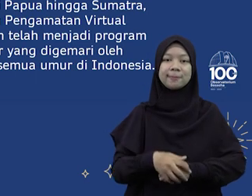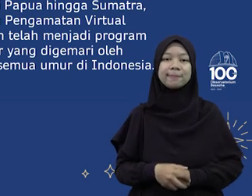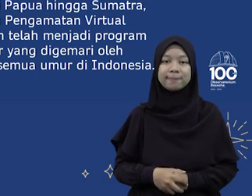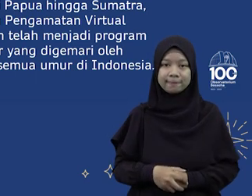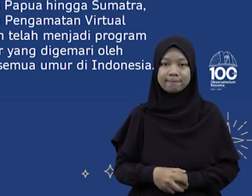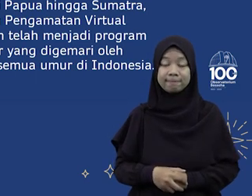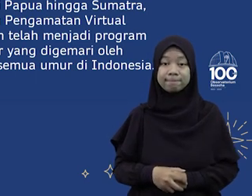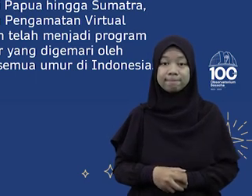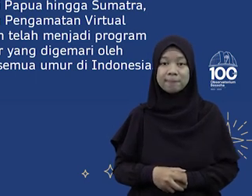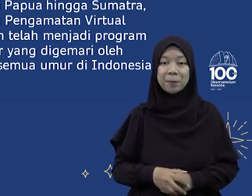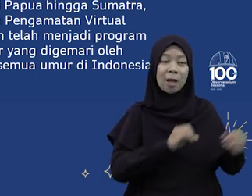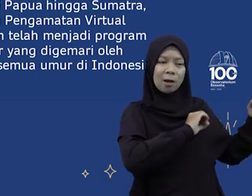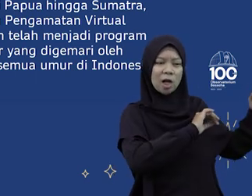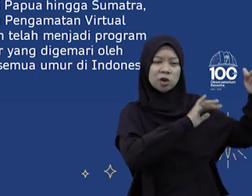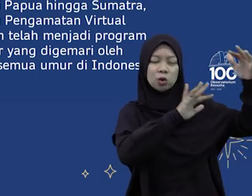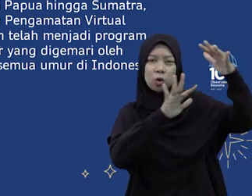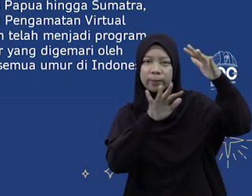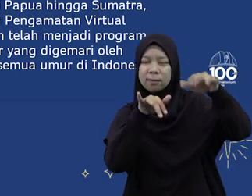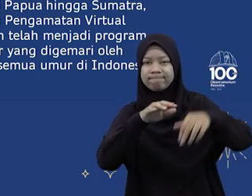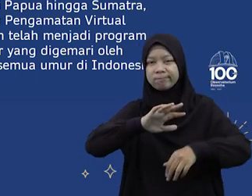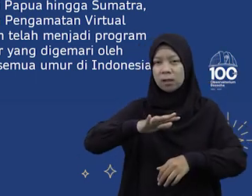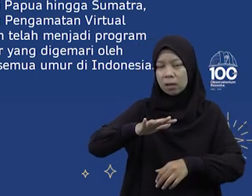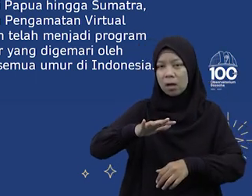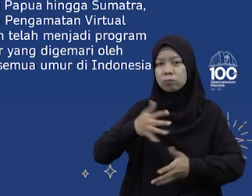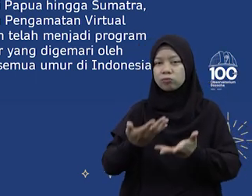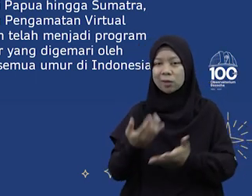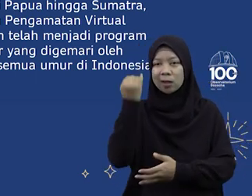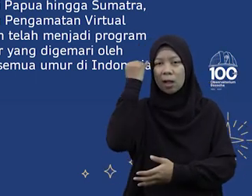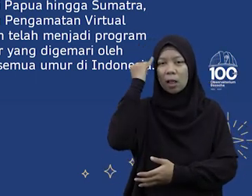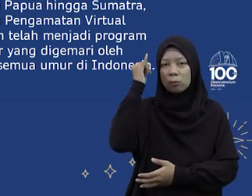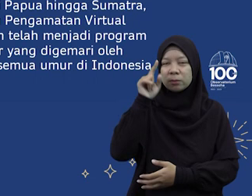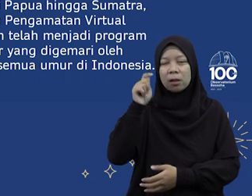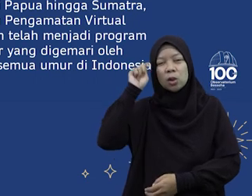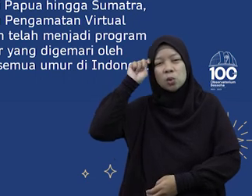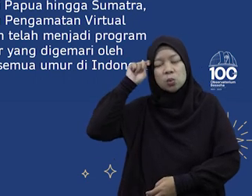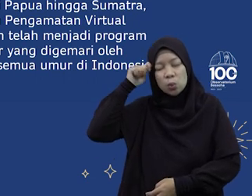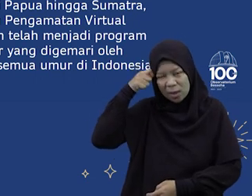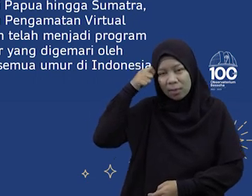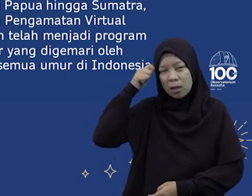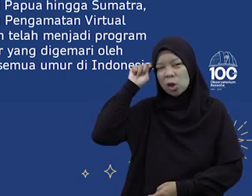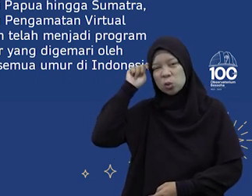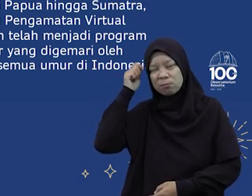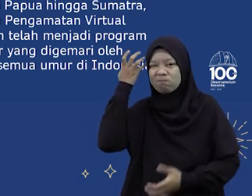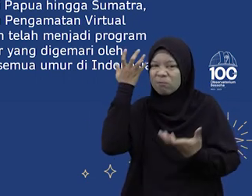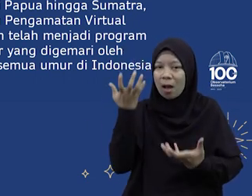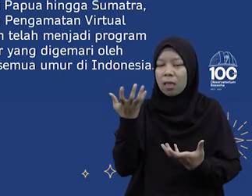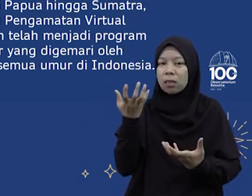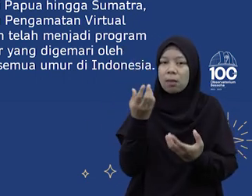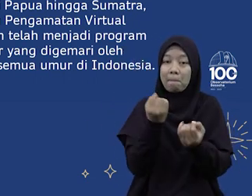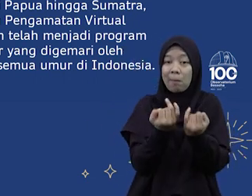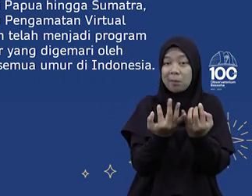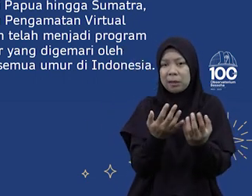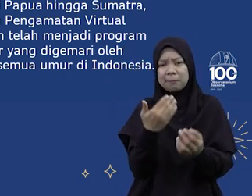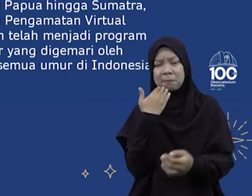astronomi ini terkadang ilmu yang dianggap susah banget gitu ya matematika saja